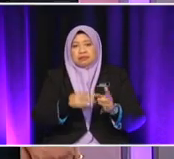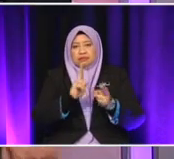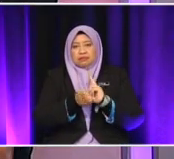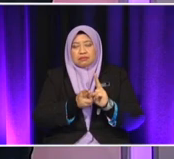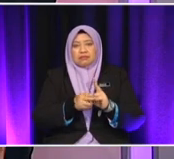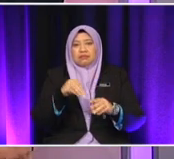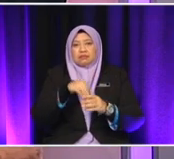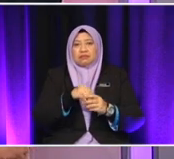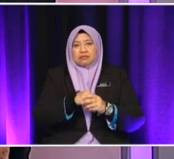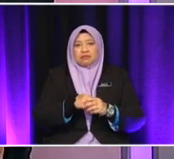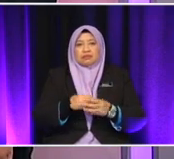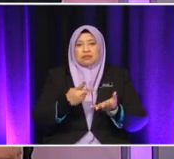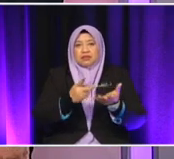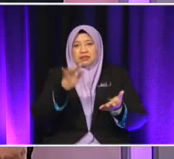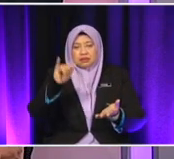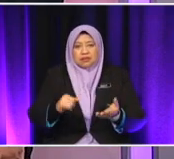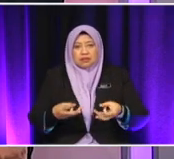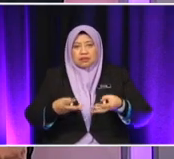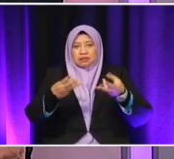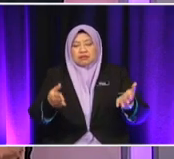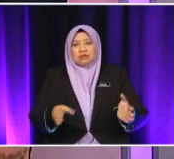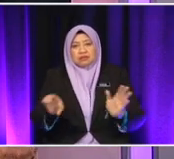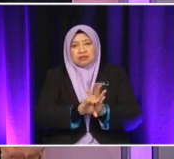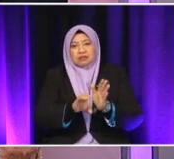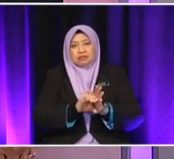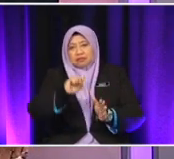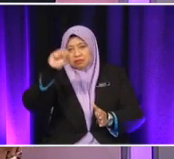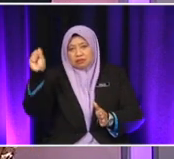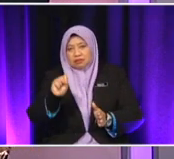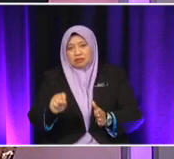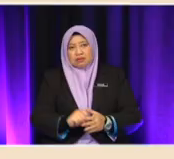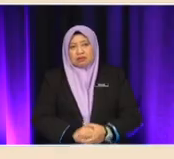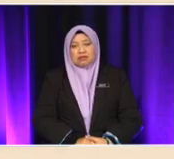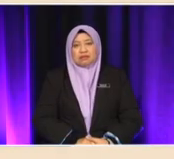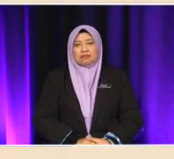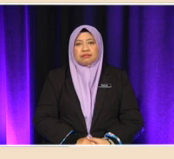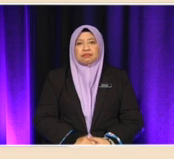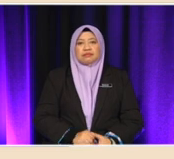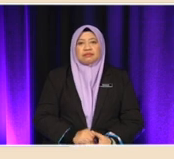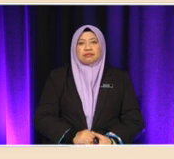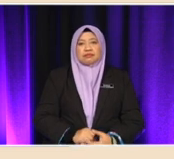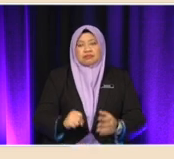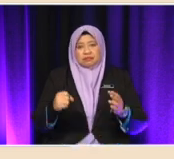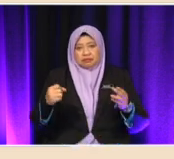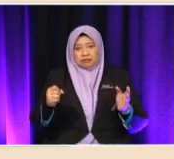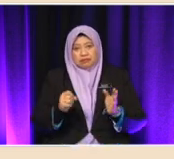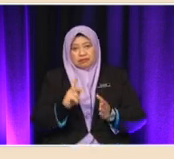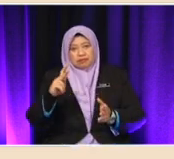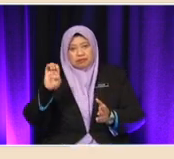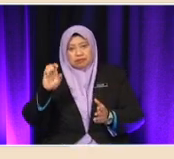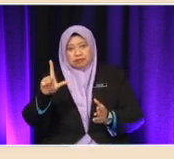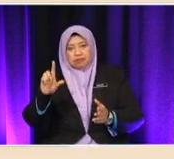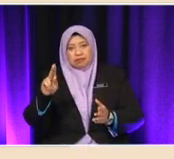kita ada contoh soal Oke contoh soal yang pertama kalau penawaran menunjukkan hubungan diantara